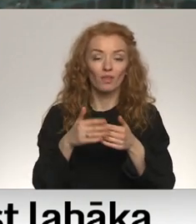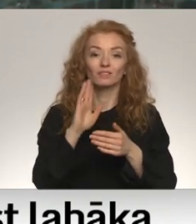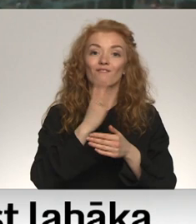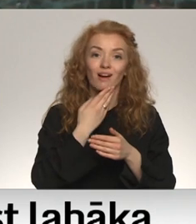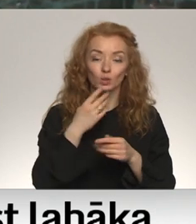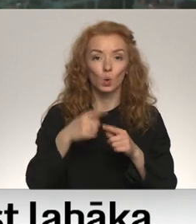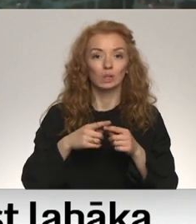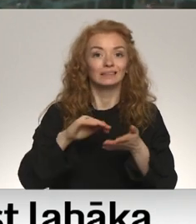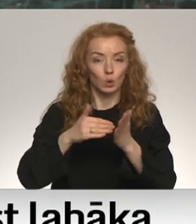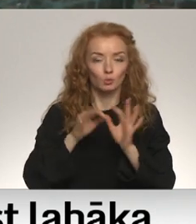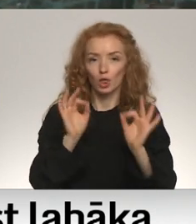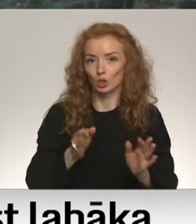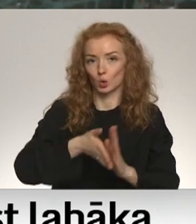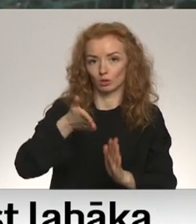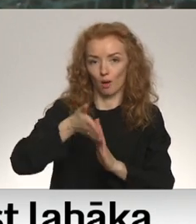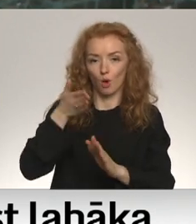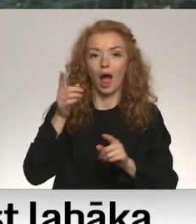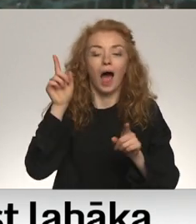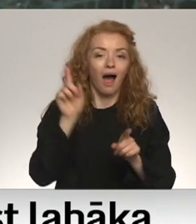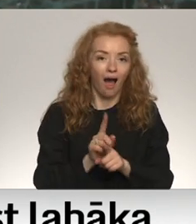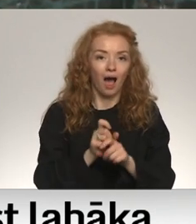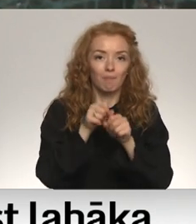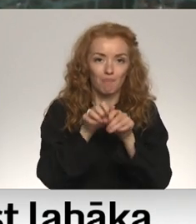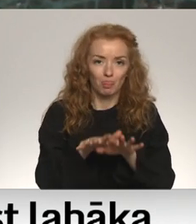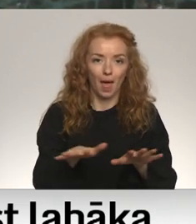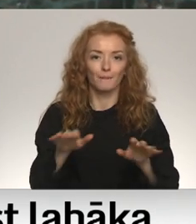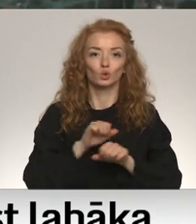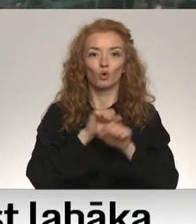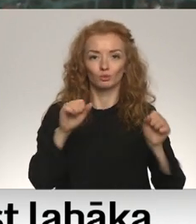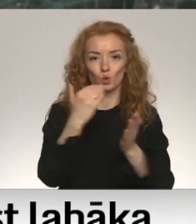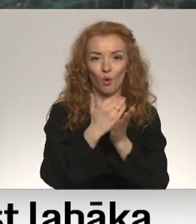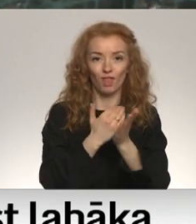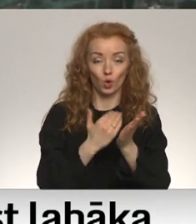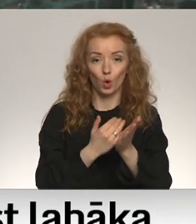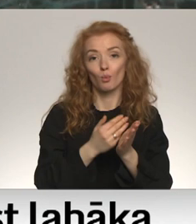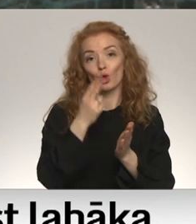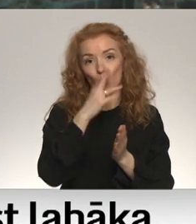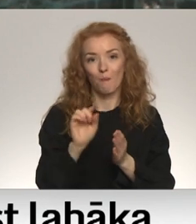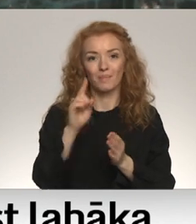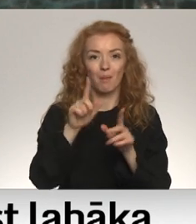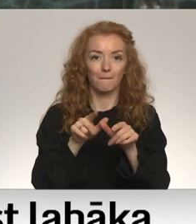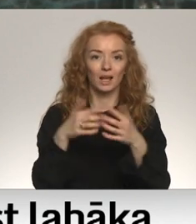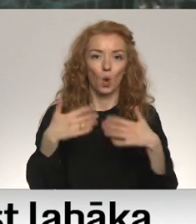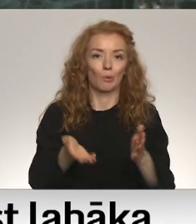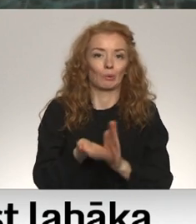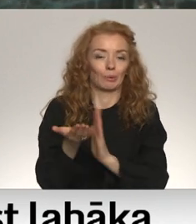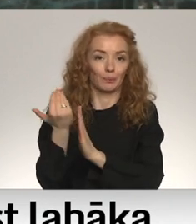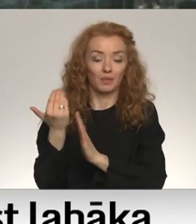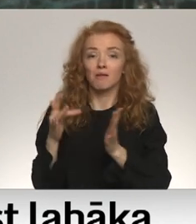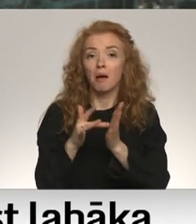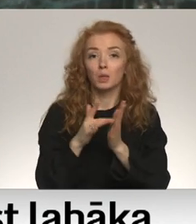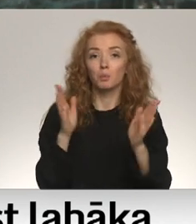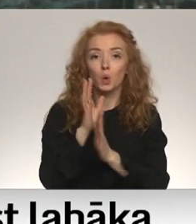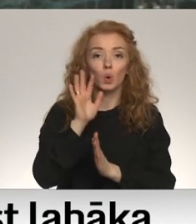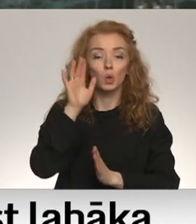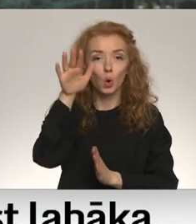un situācijai uzlabojoties, arī epidemioloģiskās drošības prasības kopš aprīļa ir lielā mērā atceltas. Kādas ir prognozes